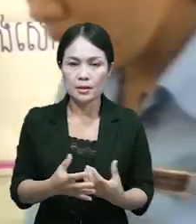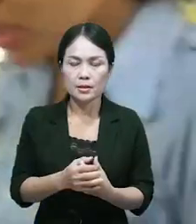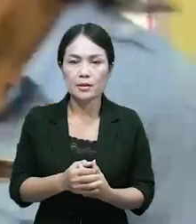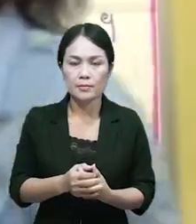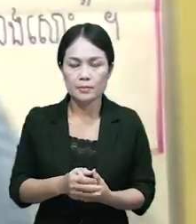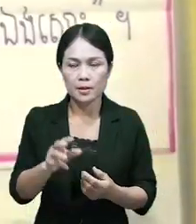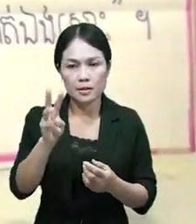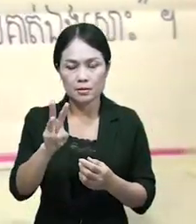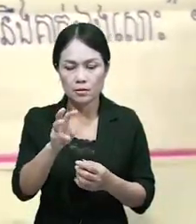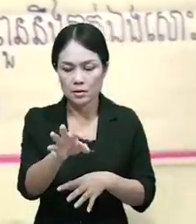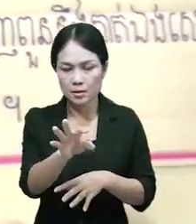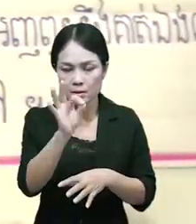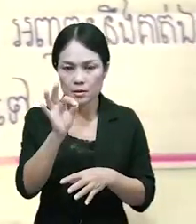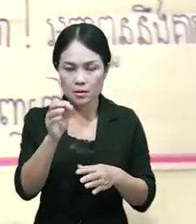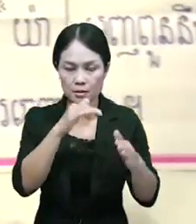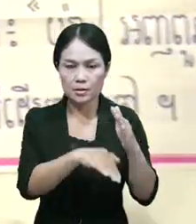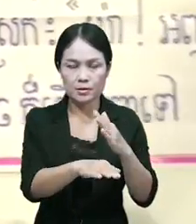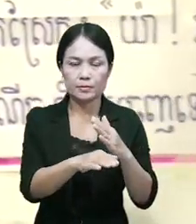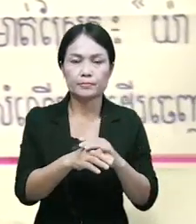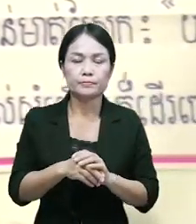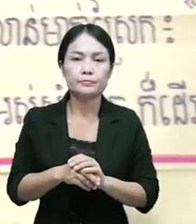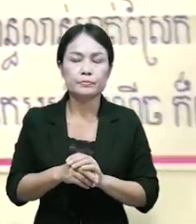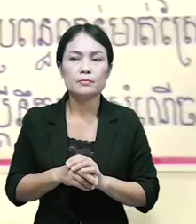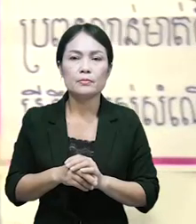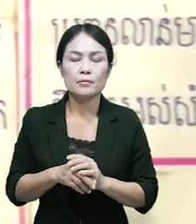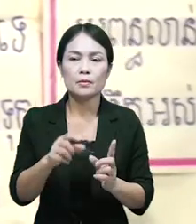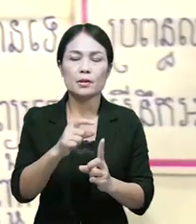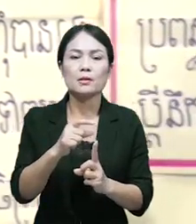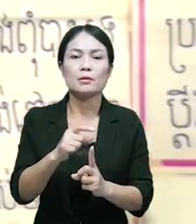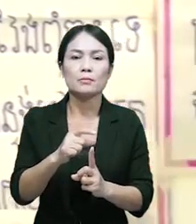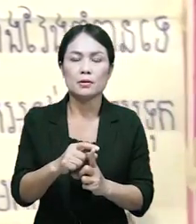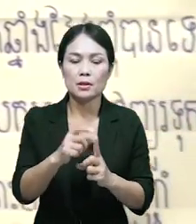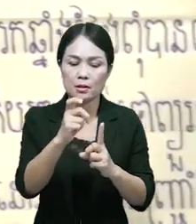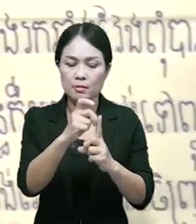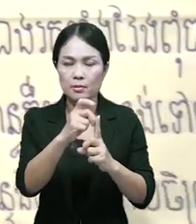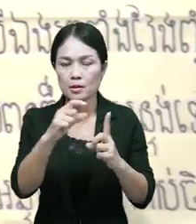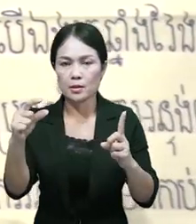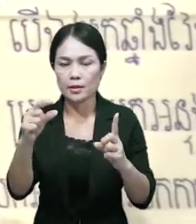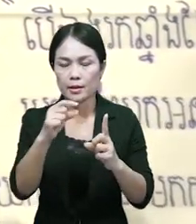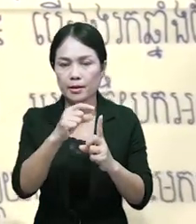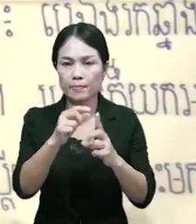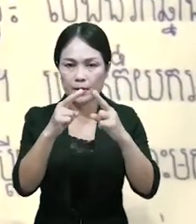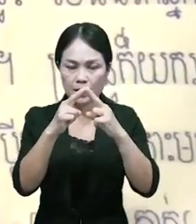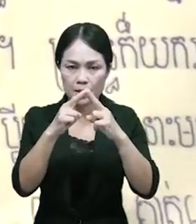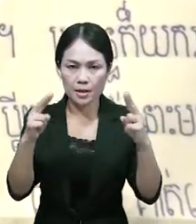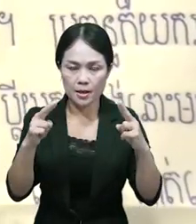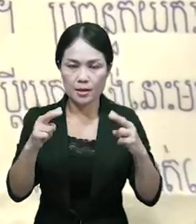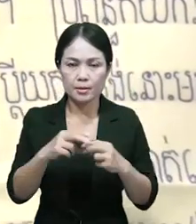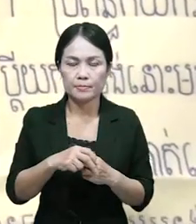ន3អញ្ចឹងកូនស្រង់ចូលណាកូនណាអញ្ចឹងពាក្យដែលជាគុណកិរិយាគឺពាក្យណា